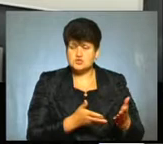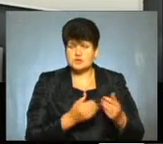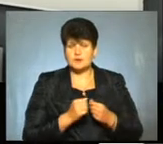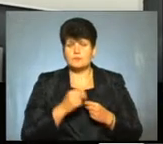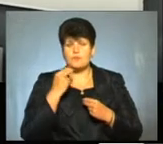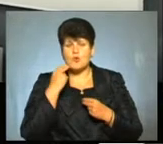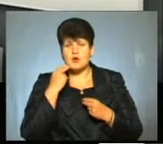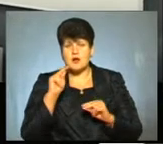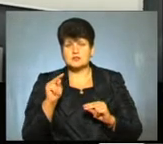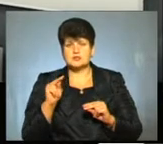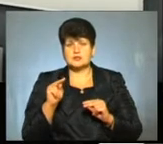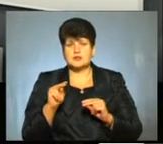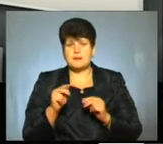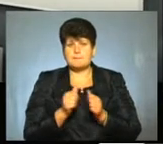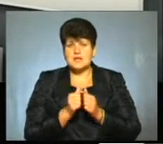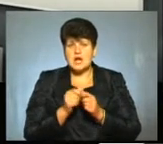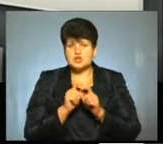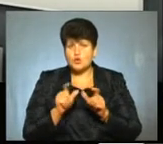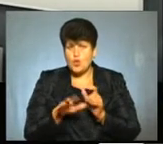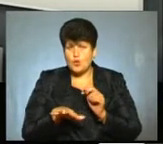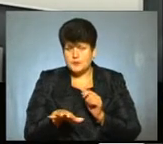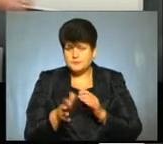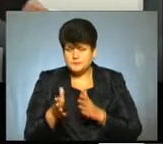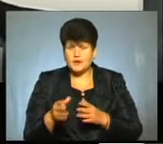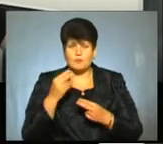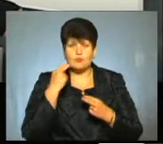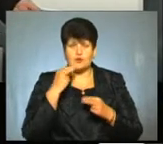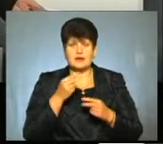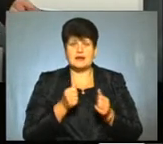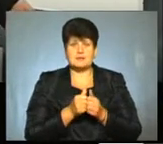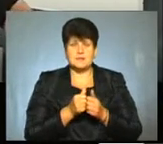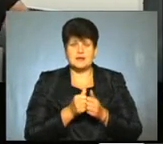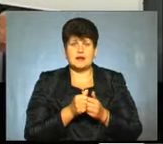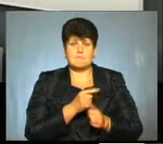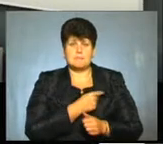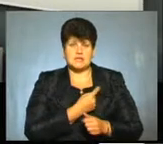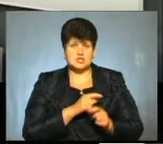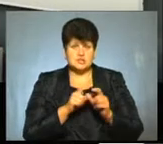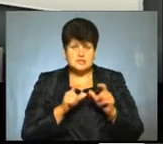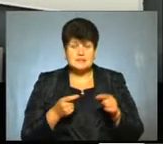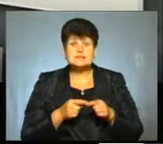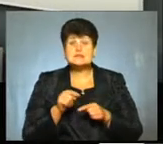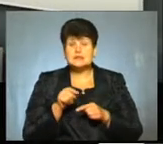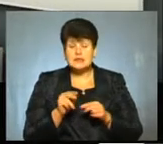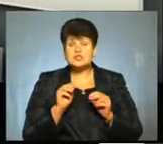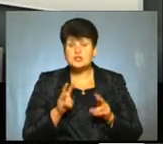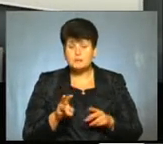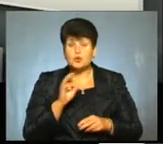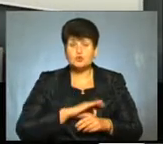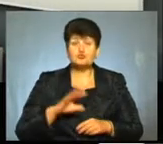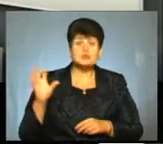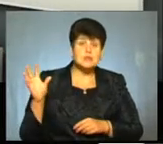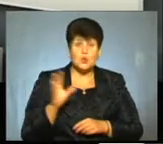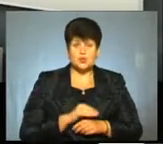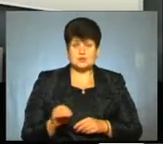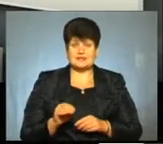покращення території біля школи, покращення території, наприклад, біля медичних закладів. Тобто фактично це те, чим користуються